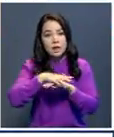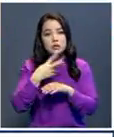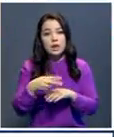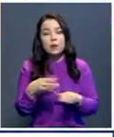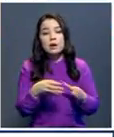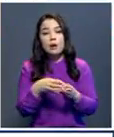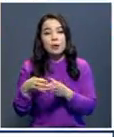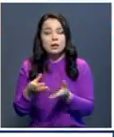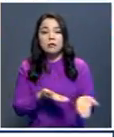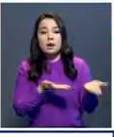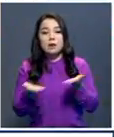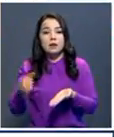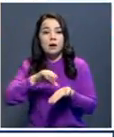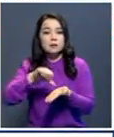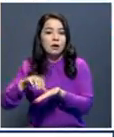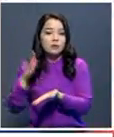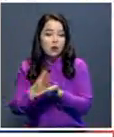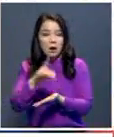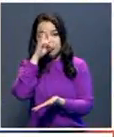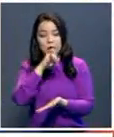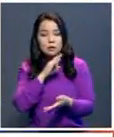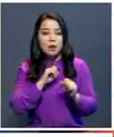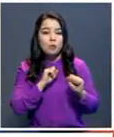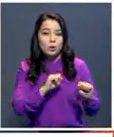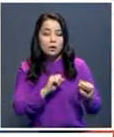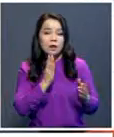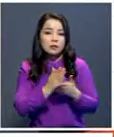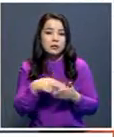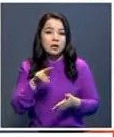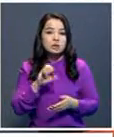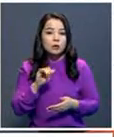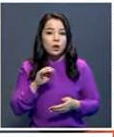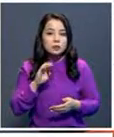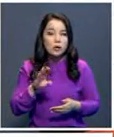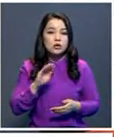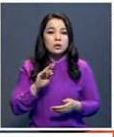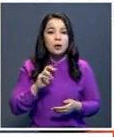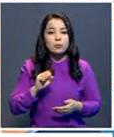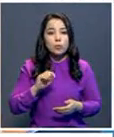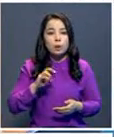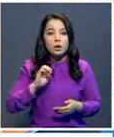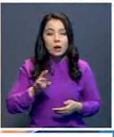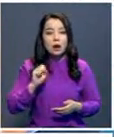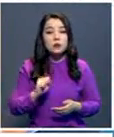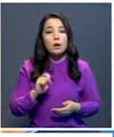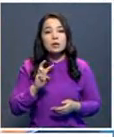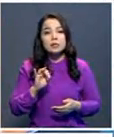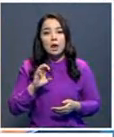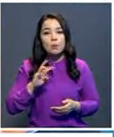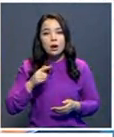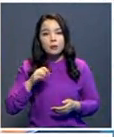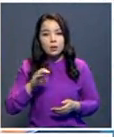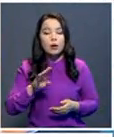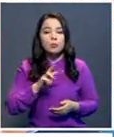команда қатысады. Қазақстанның намысын қорғайтын спортшылардың қатарында Динара Садуақасова, Жансай Абдумәлік, Ануар Исмағамбетов, Мұртас